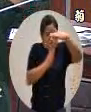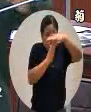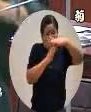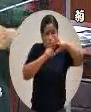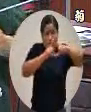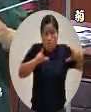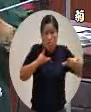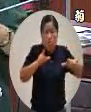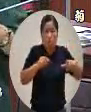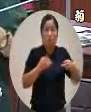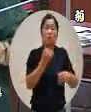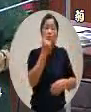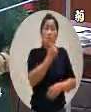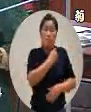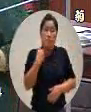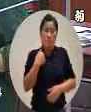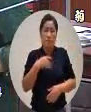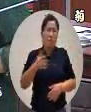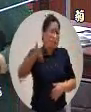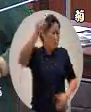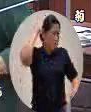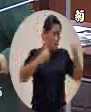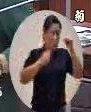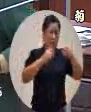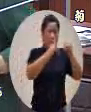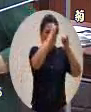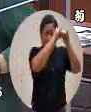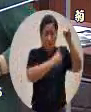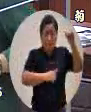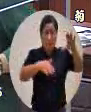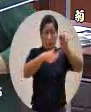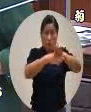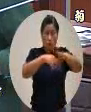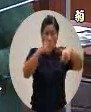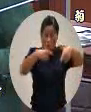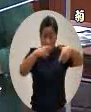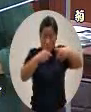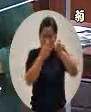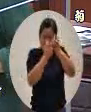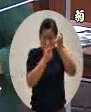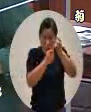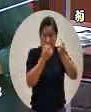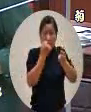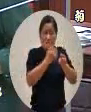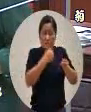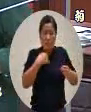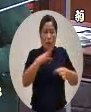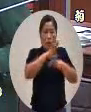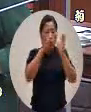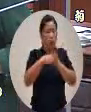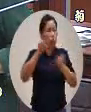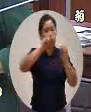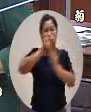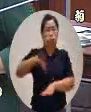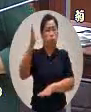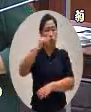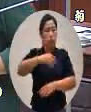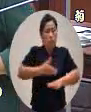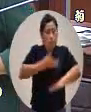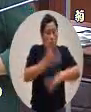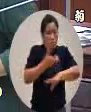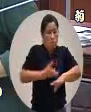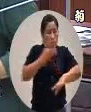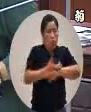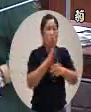所有的文件拿出來只要有一絲的可能我們都不放棄我們盡量來幫